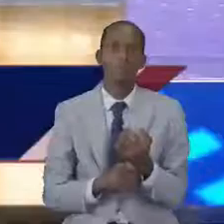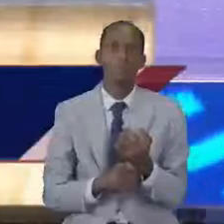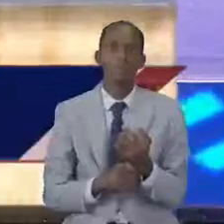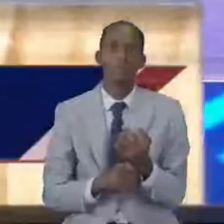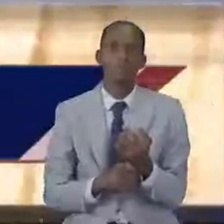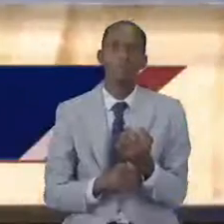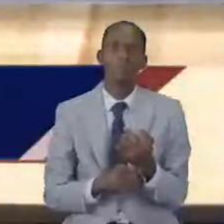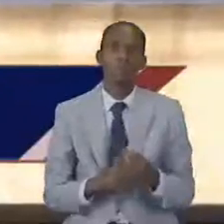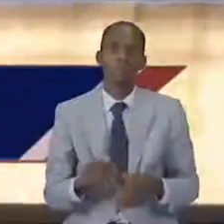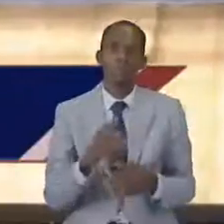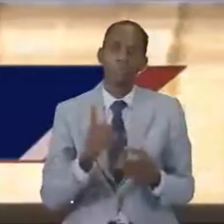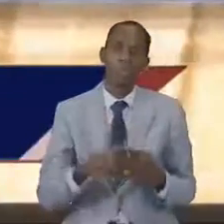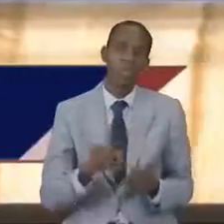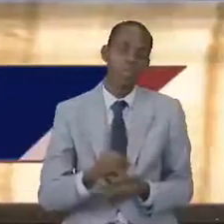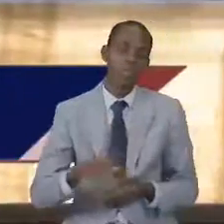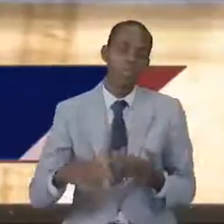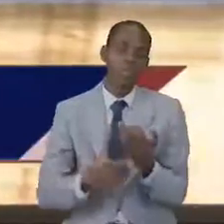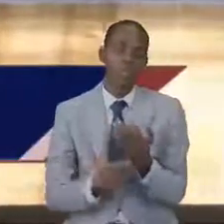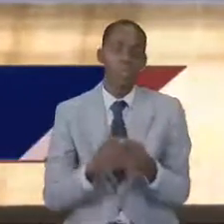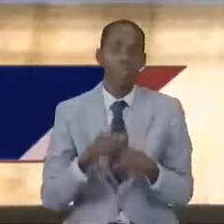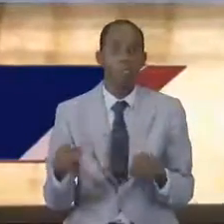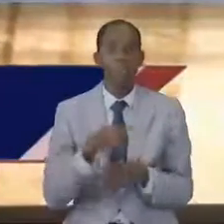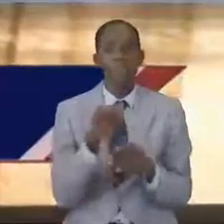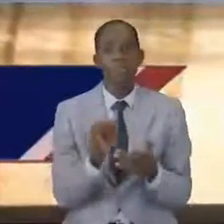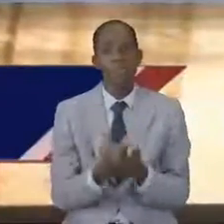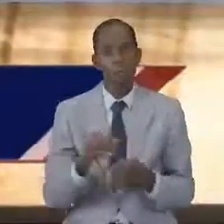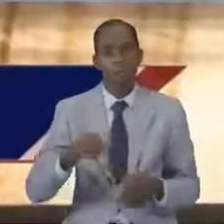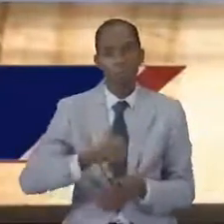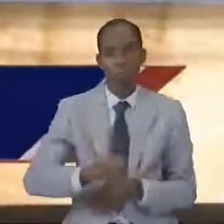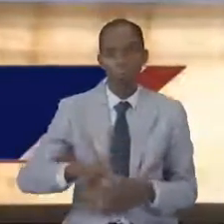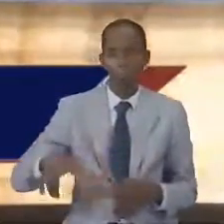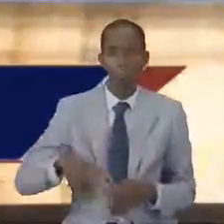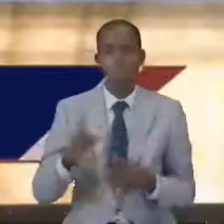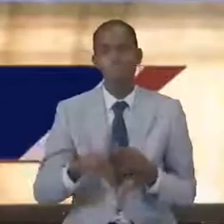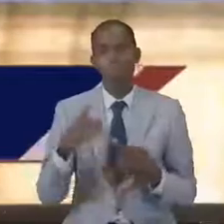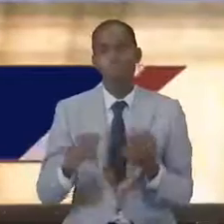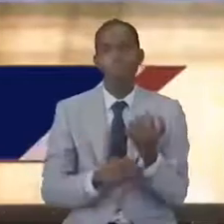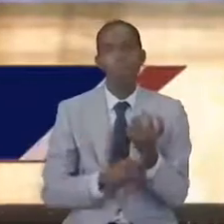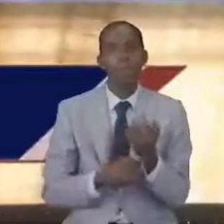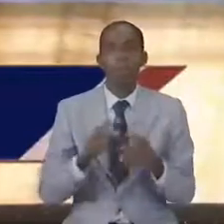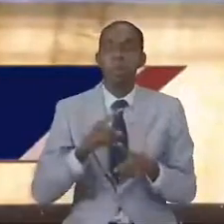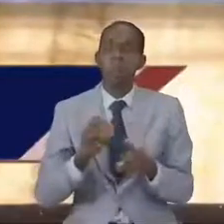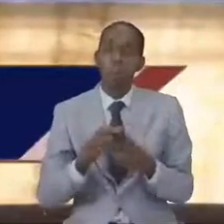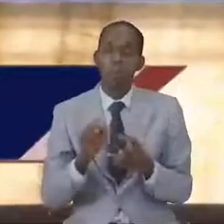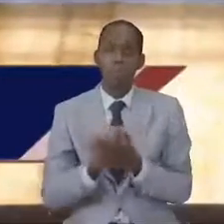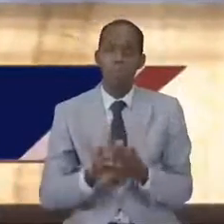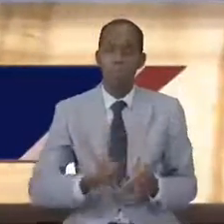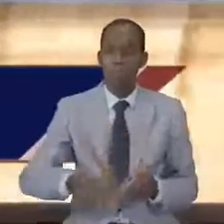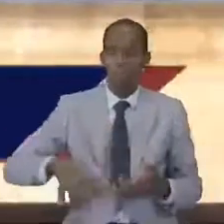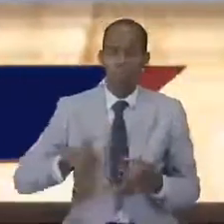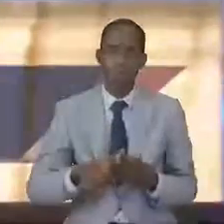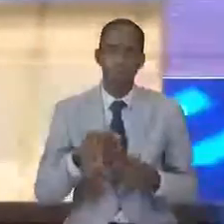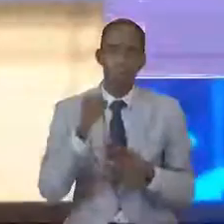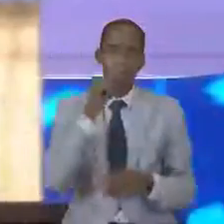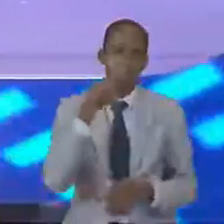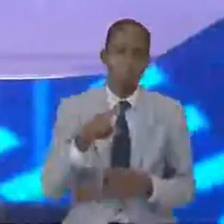ne dit pas une sympa sur la chair mais on dit celui qui s'aime pour sa chair ou ou celle qui s'aiment pour sa chair